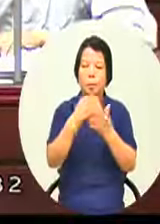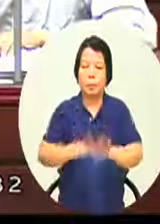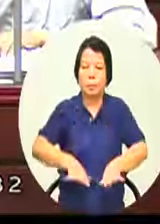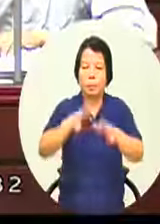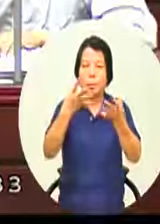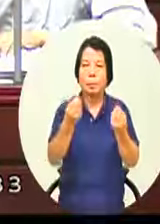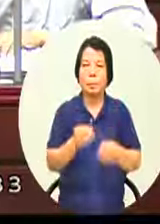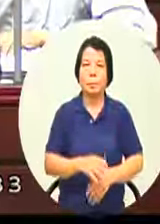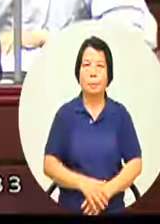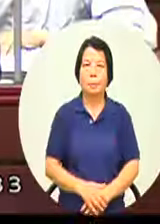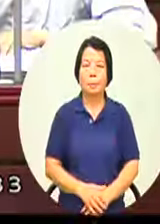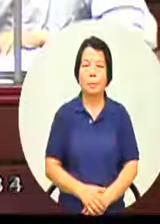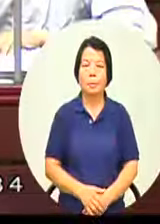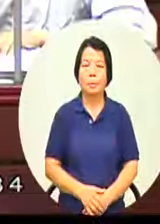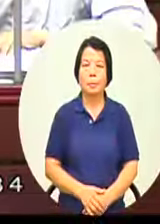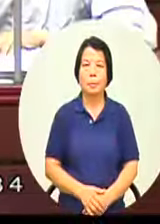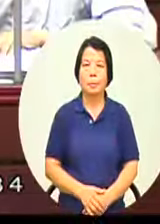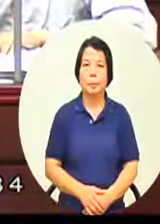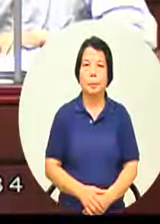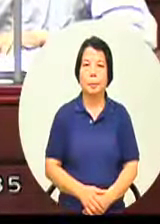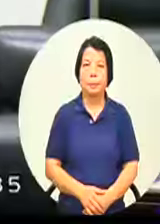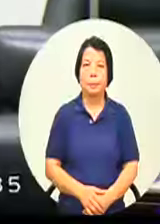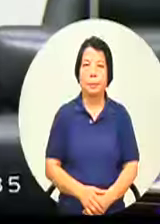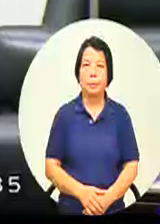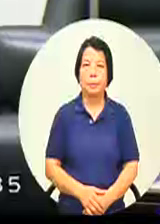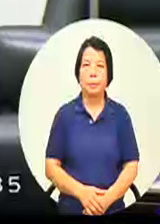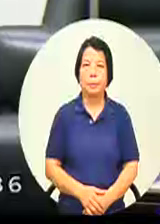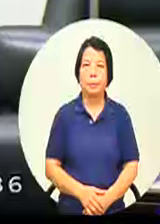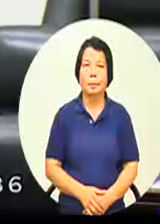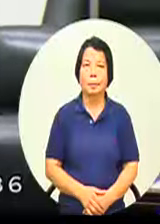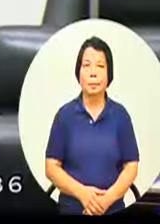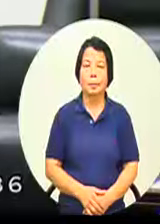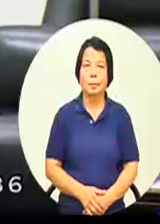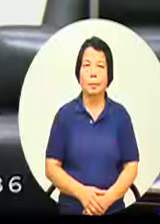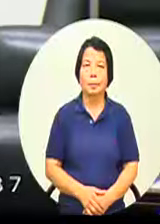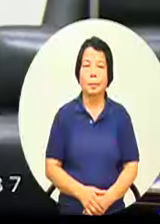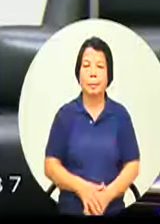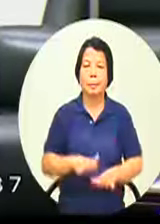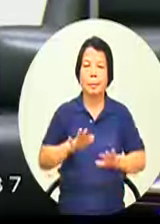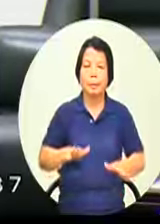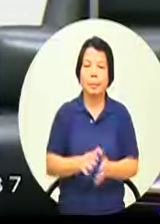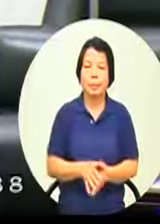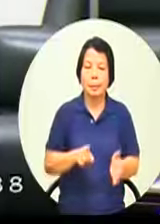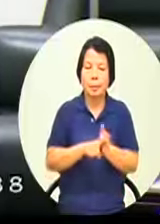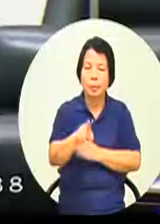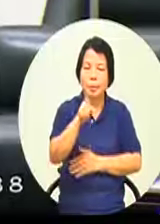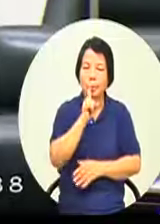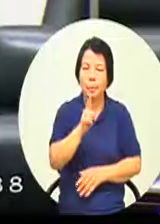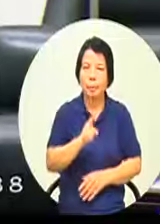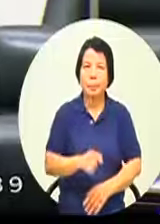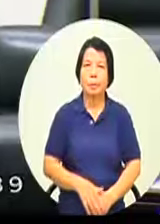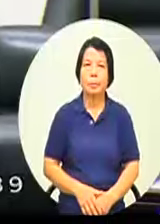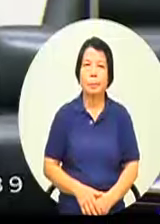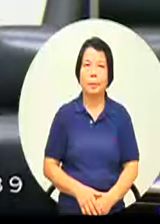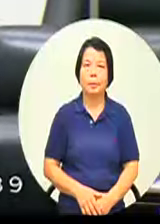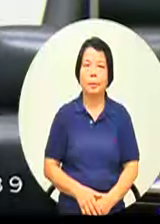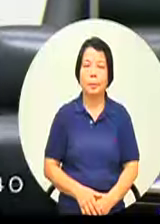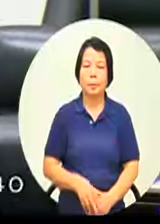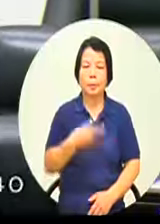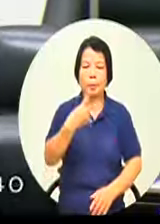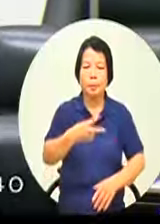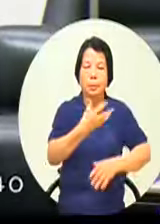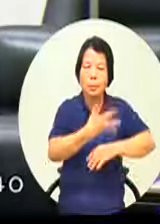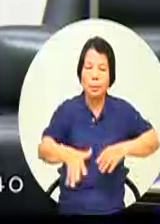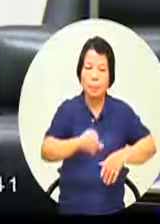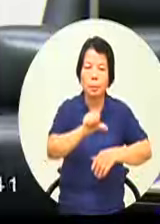况， 没有淹水嘛，对不对？所以啊，所以你现在我们一直在说拆二排